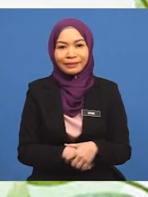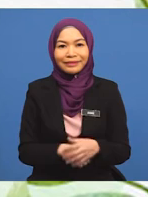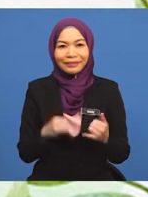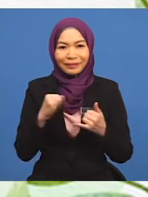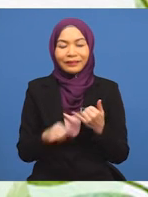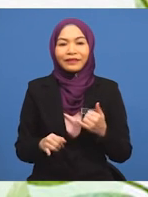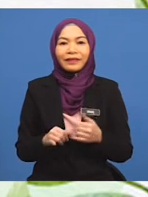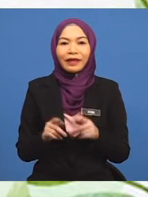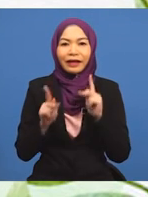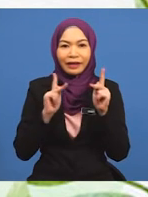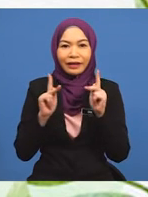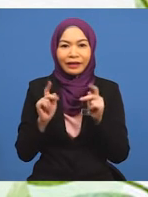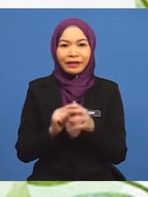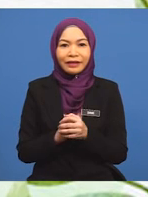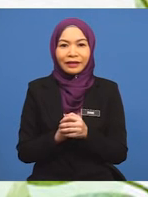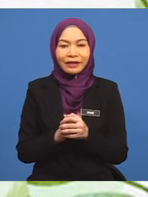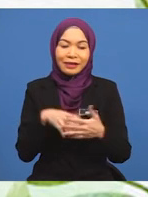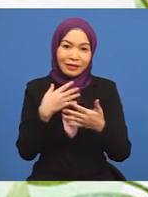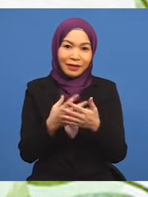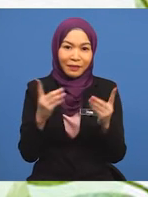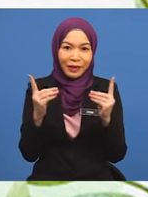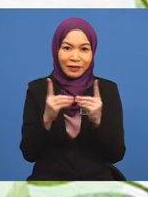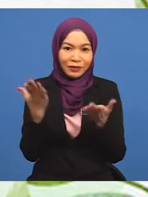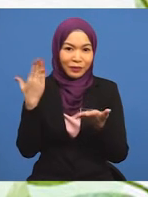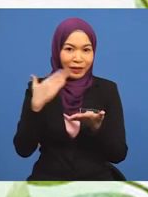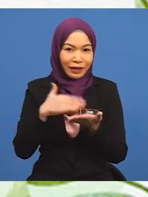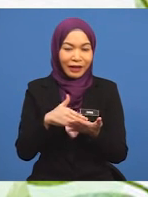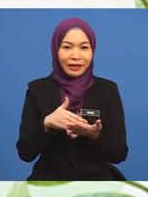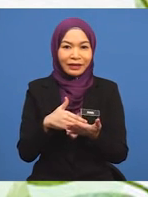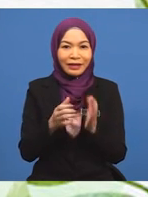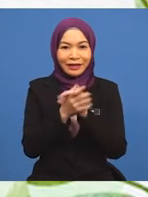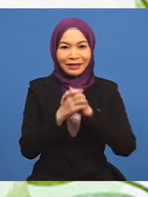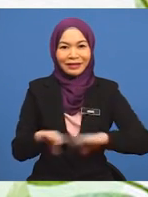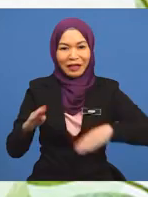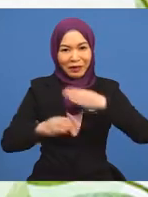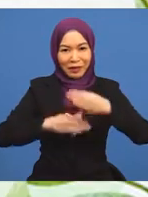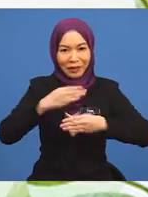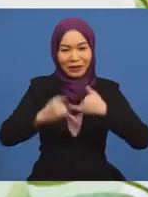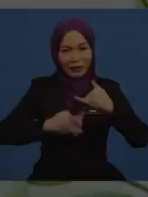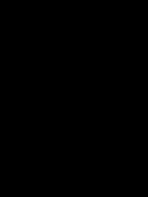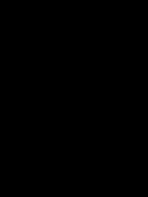akhir kata, sehingga kita bersua lagi, selamat maju jaya. Bye.